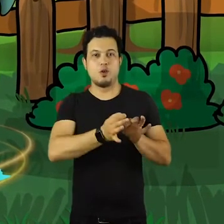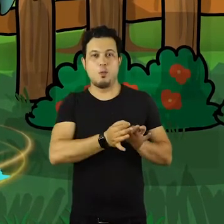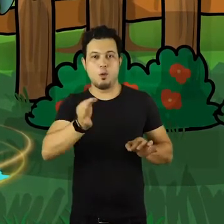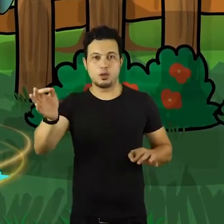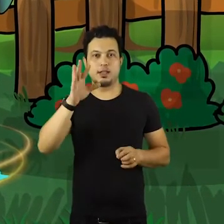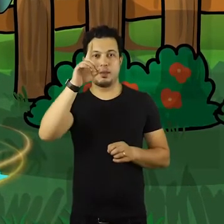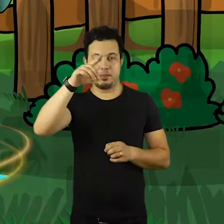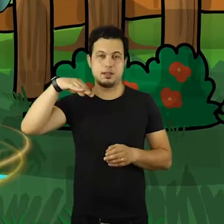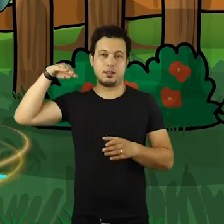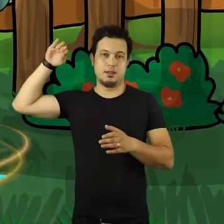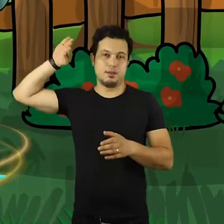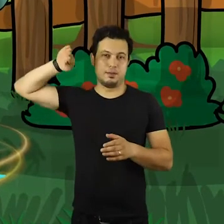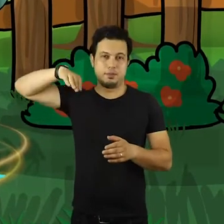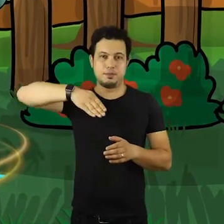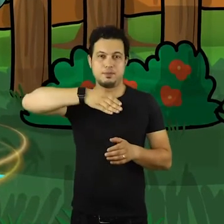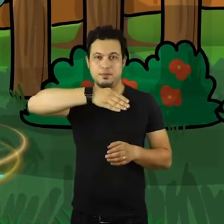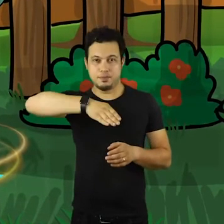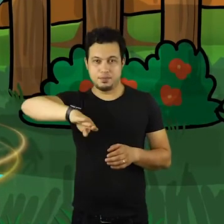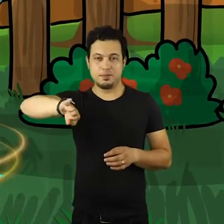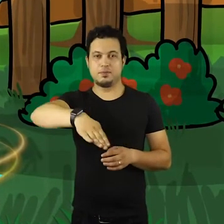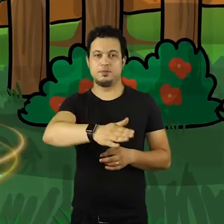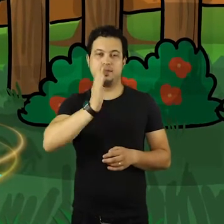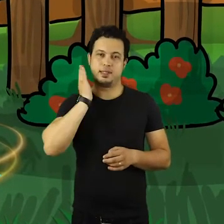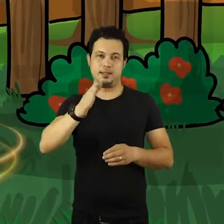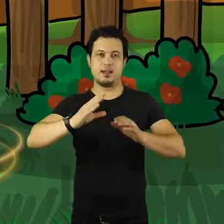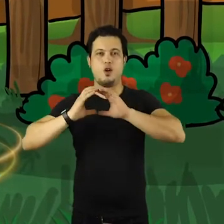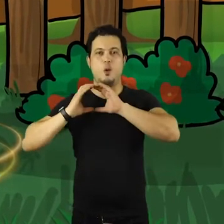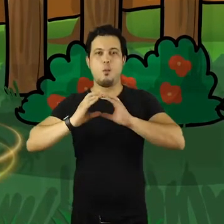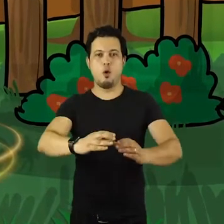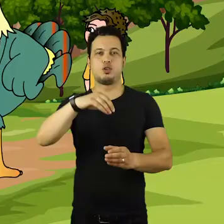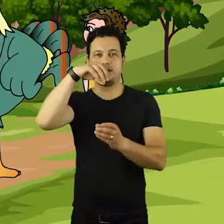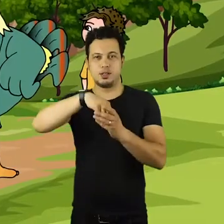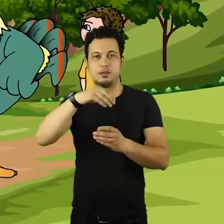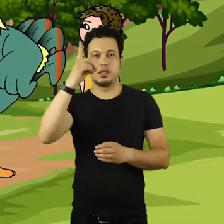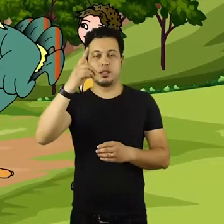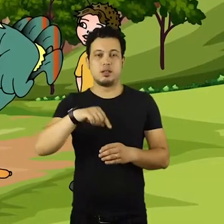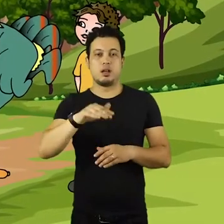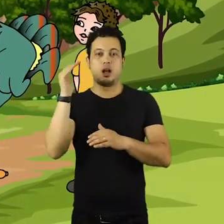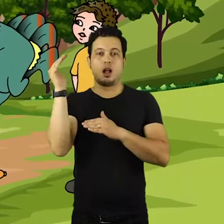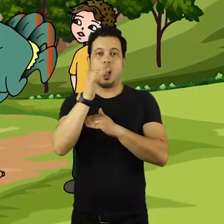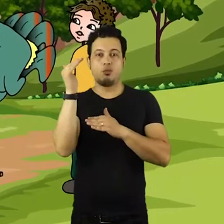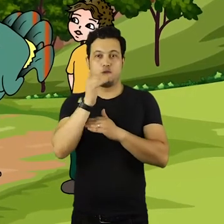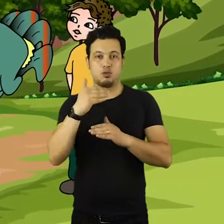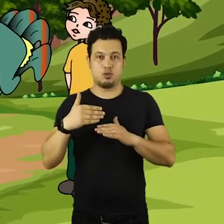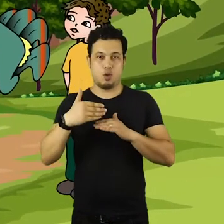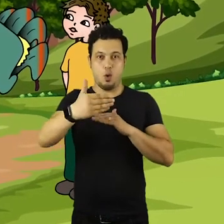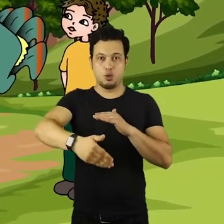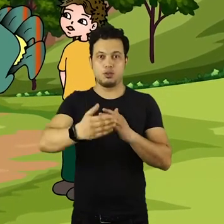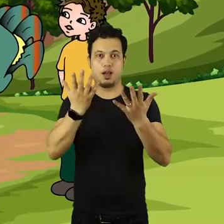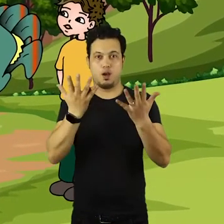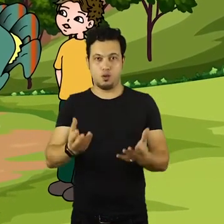bir kaykaydan kayarak haritadan geçtiler. Çok geçmeden kendilerini bir kanyonun önünde